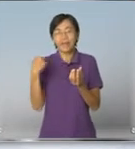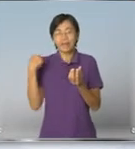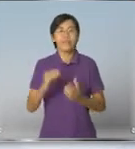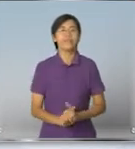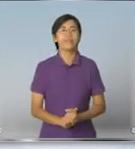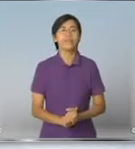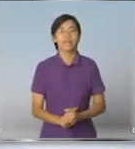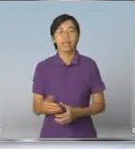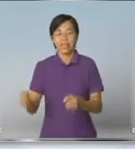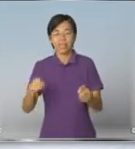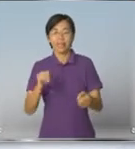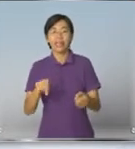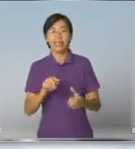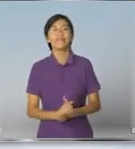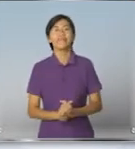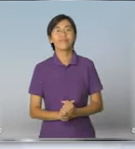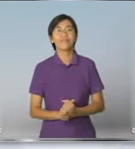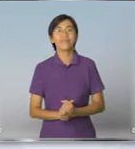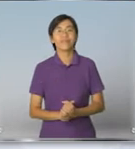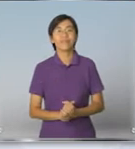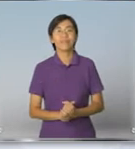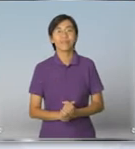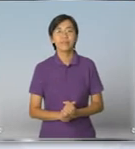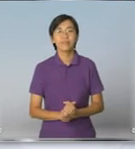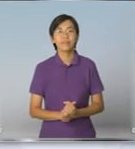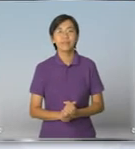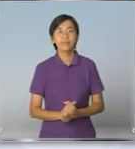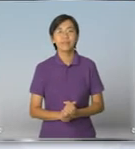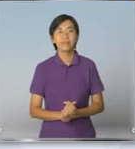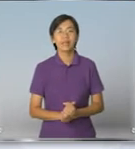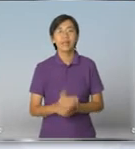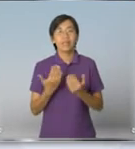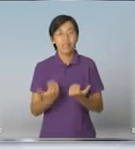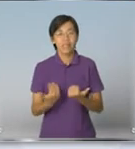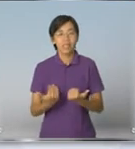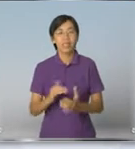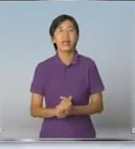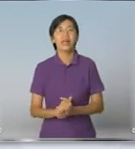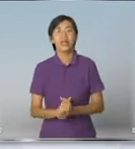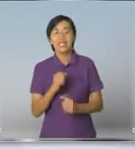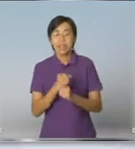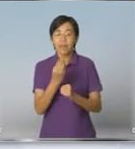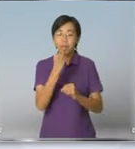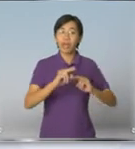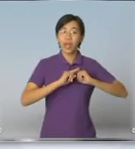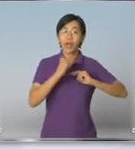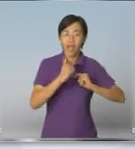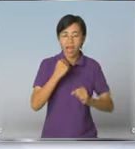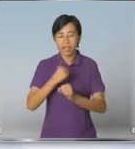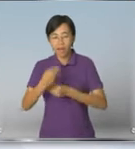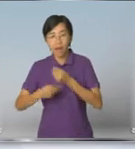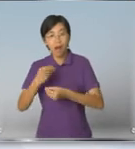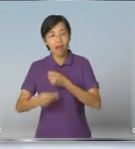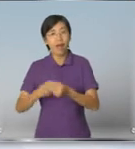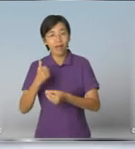ของไส้กันบ้างนะครับ ในส่วนของไส้วันนี้เนี่ยเนื่องจากว่ารายการนี้เนี่ยทำกินก็ได้ทำขายก็ดี ครับผม อาจารย์ก็เลยใช้